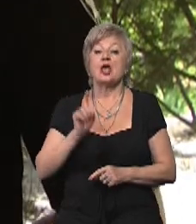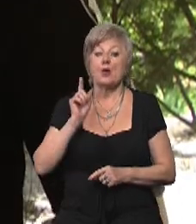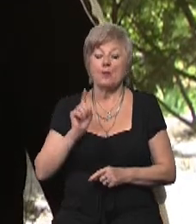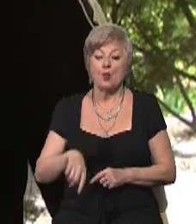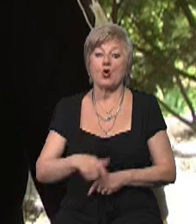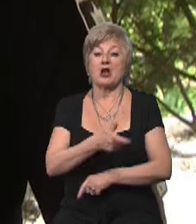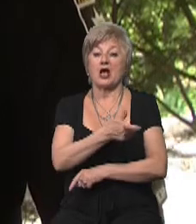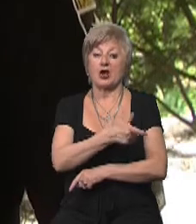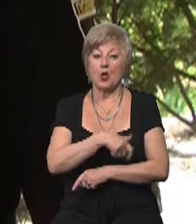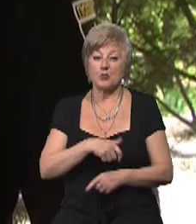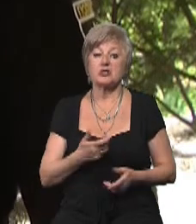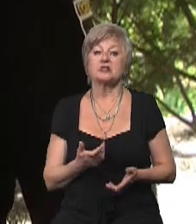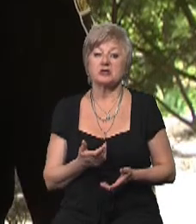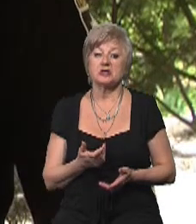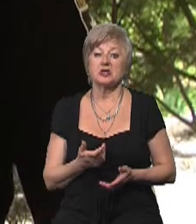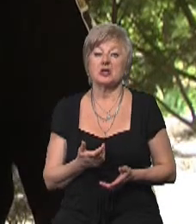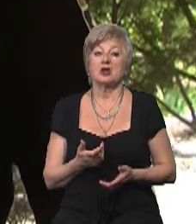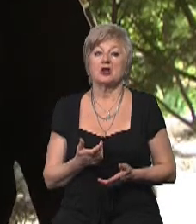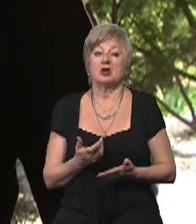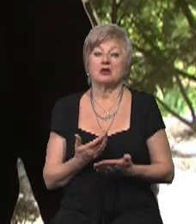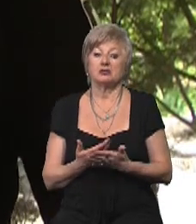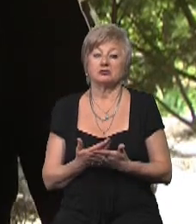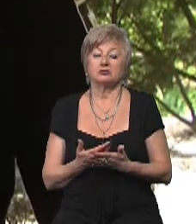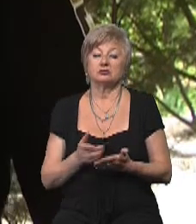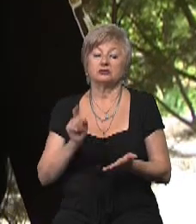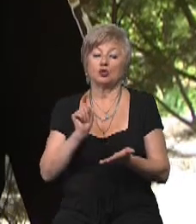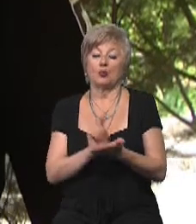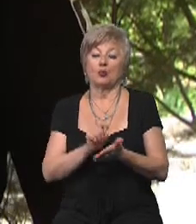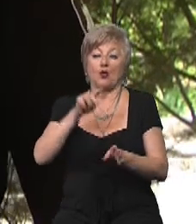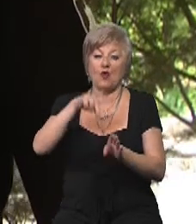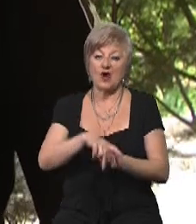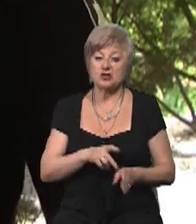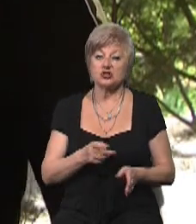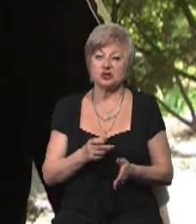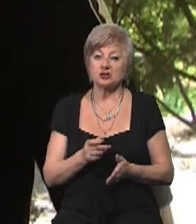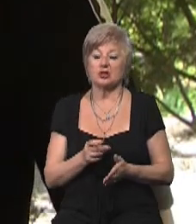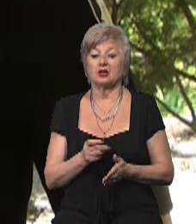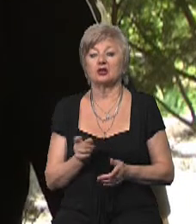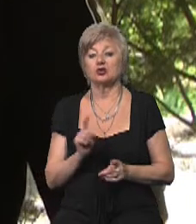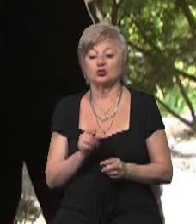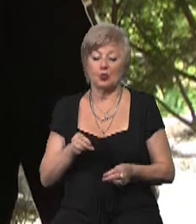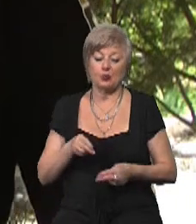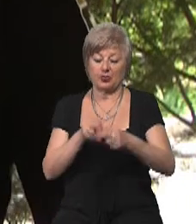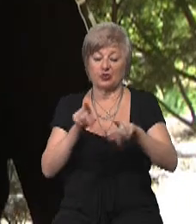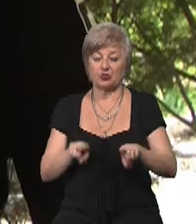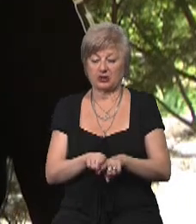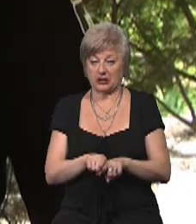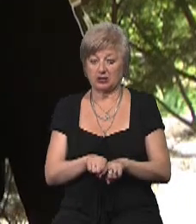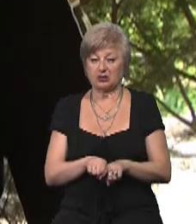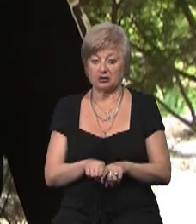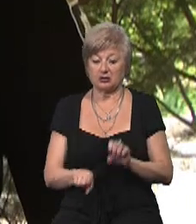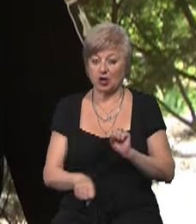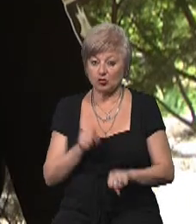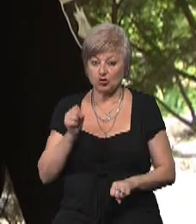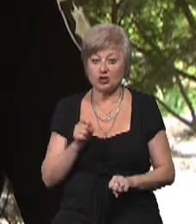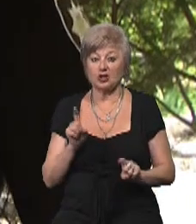зараз вже наділена деякими повноваженнями стосовно припинення таких правопорушень, звісно, і